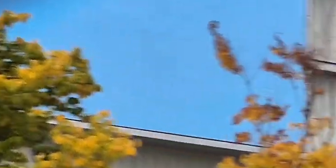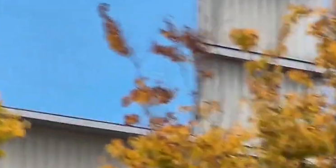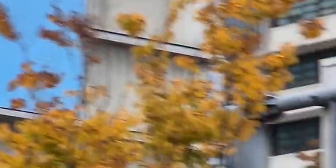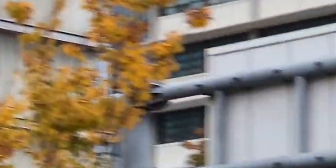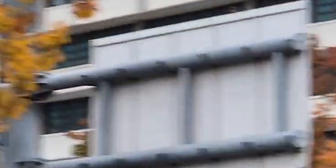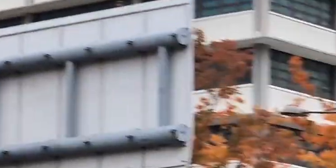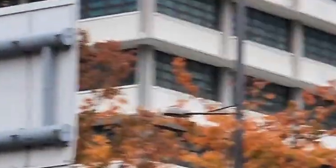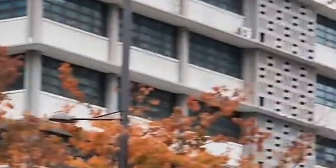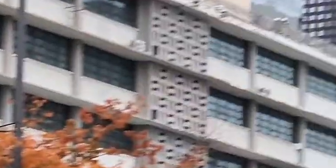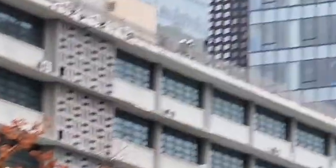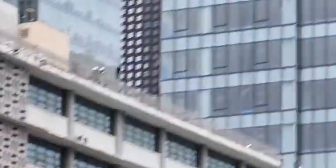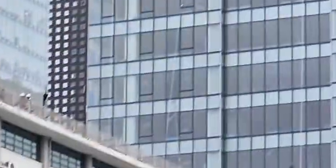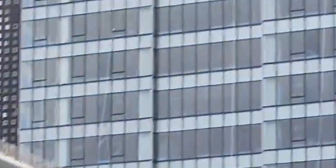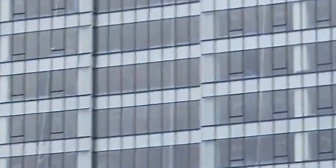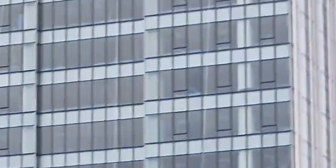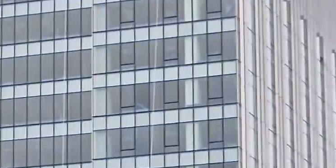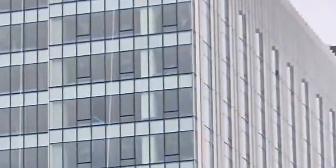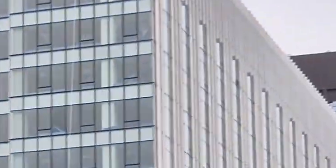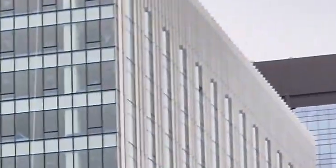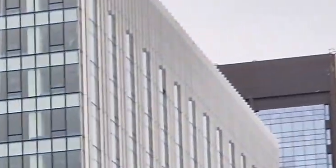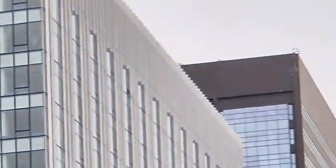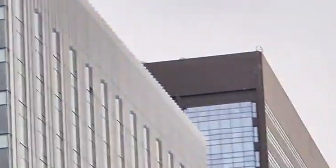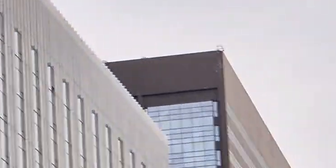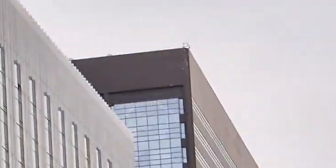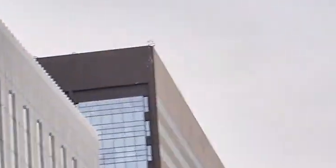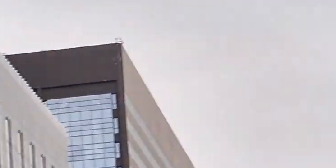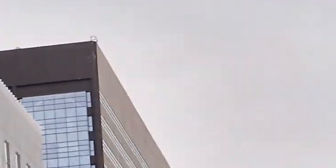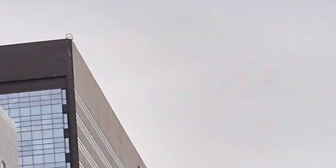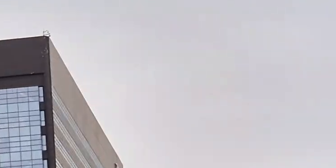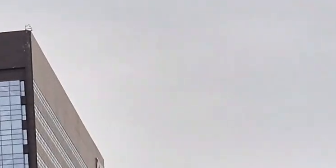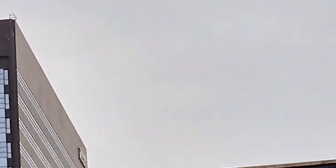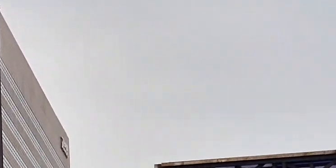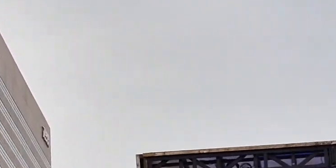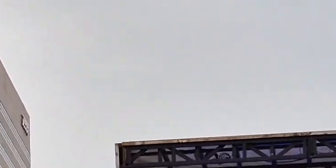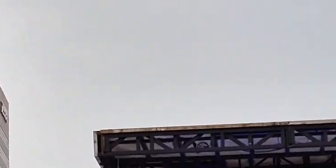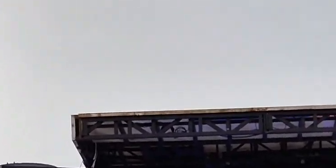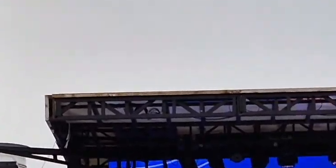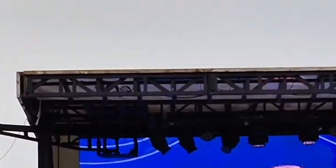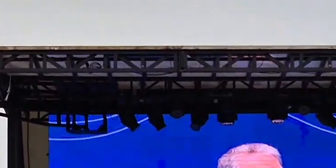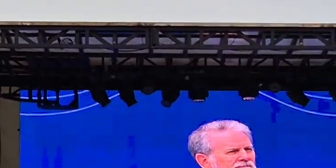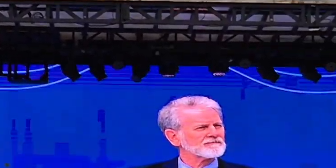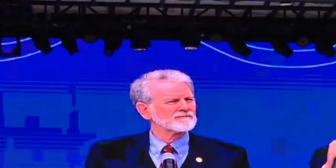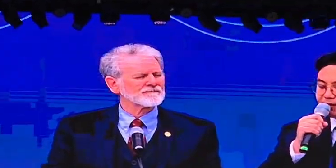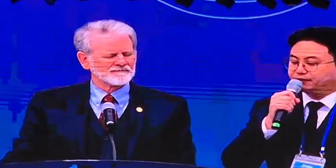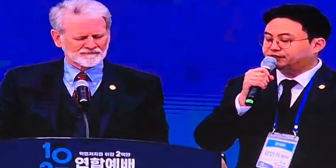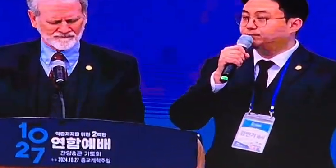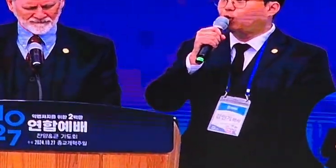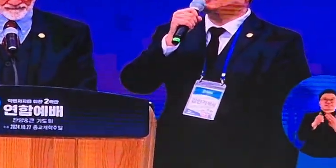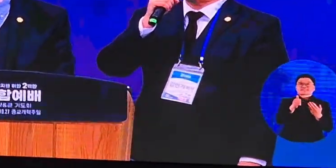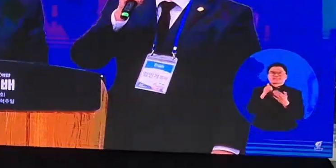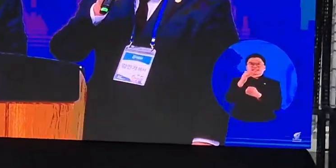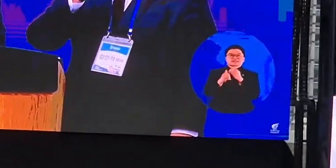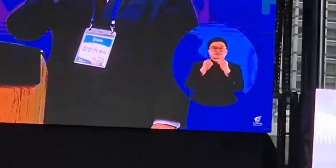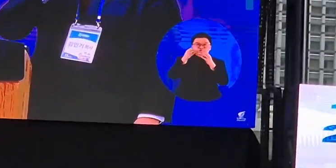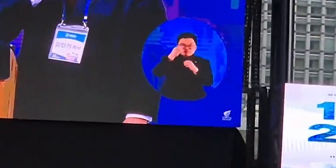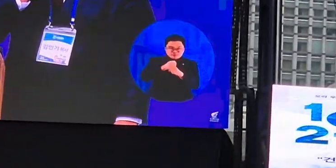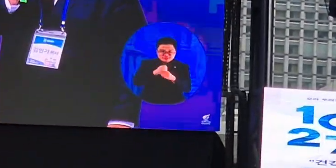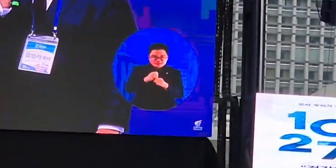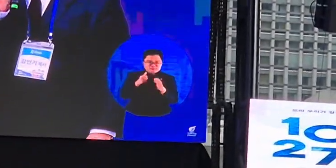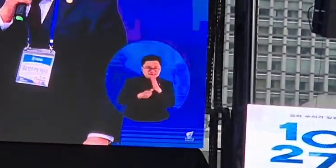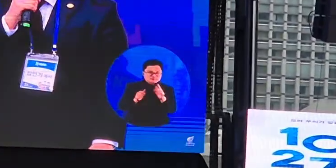grace we declare that God loves all that he has made. 이 은혜로 인해 우리는 하나님께서 그분이 만드신 모든